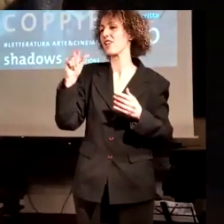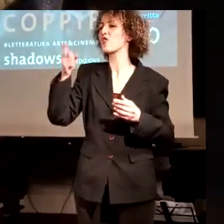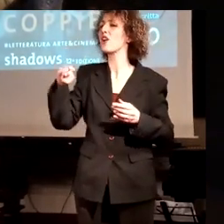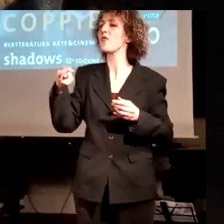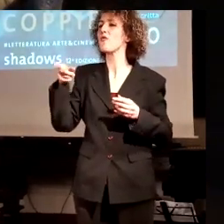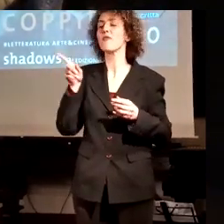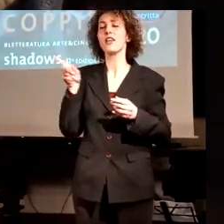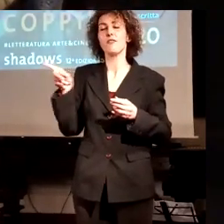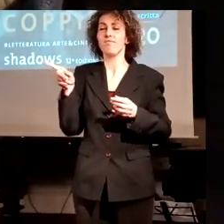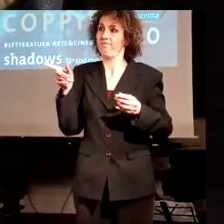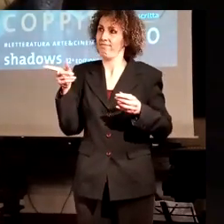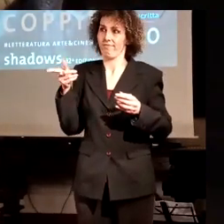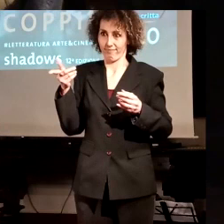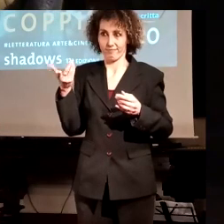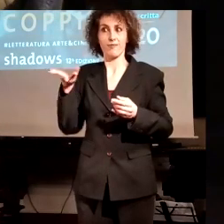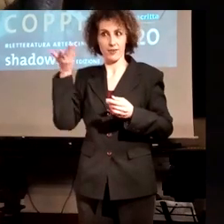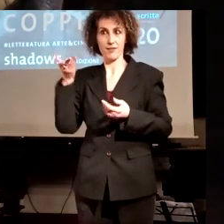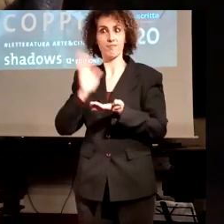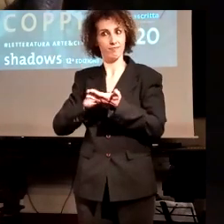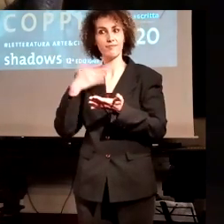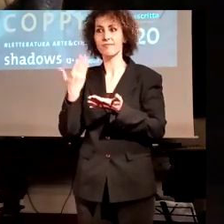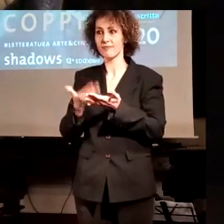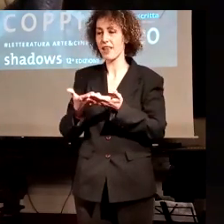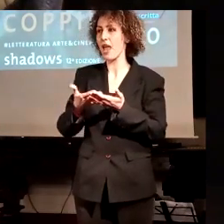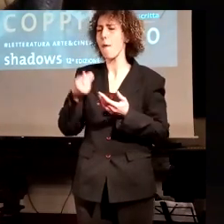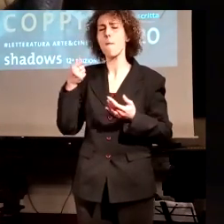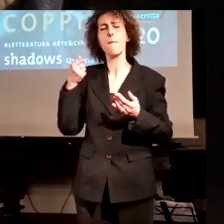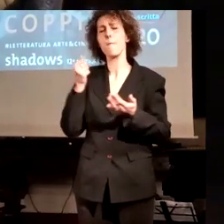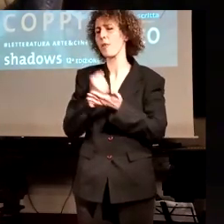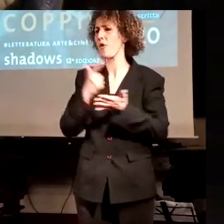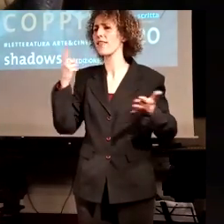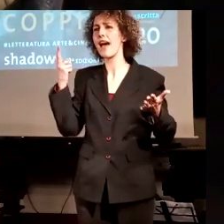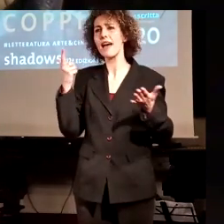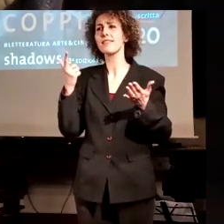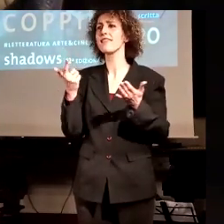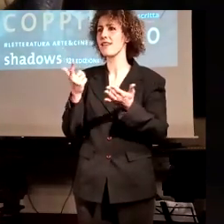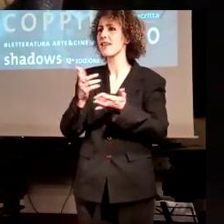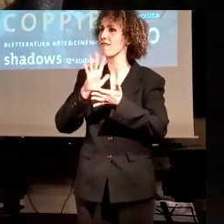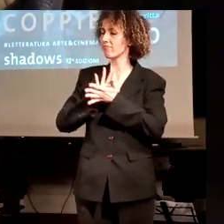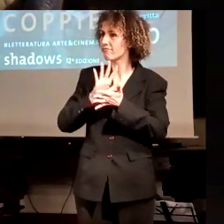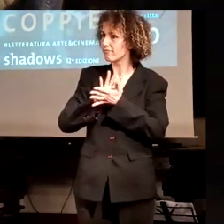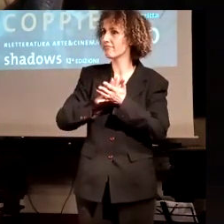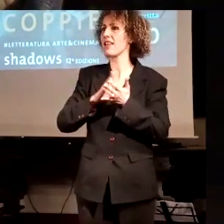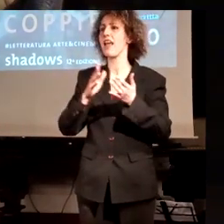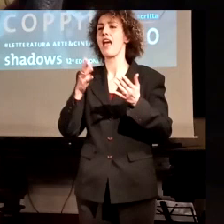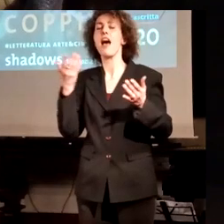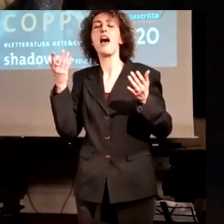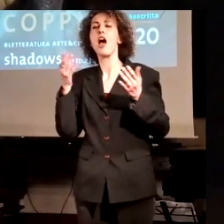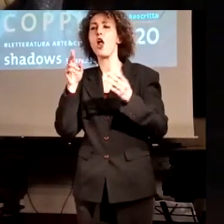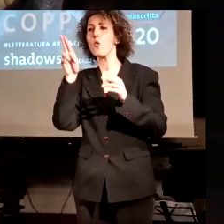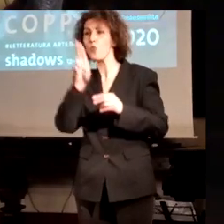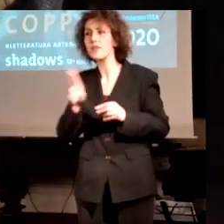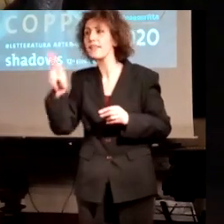autorevoli del foglio ma insomma sono tante importanti le pubbliche le partecipazioni giornalisti che la sicilia liberazione l'unità